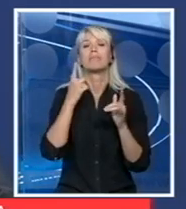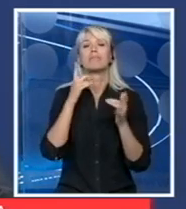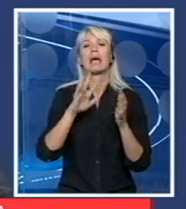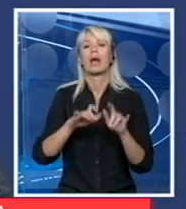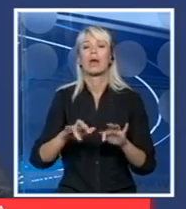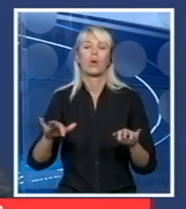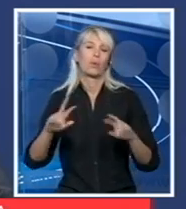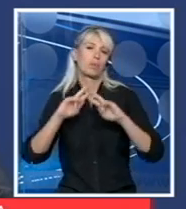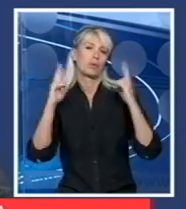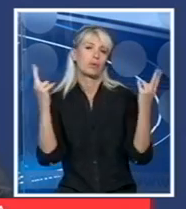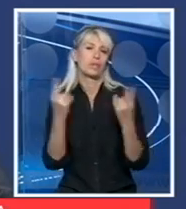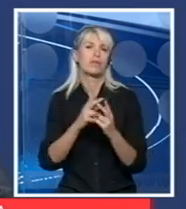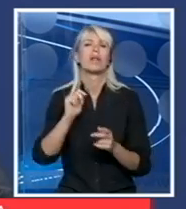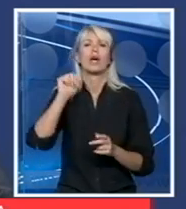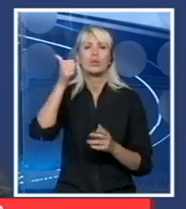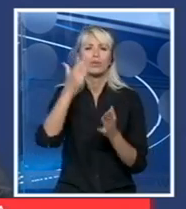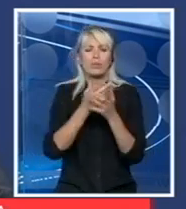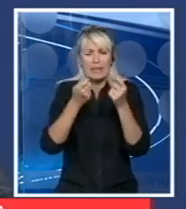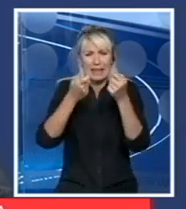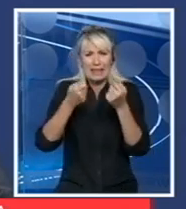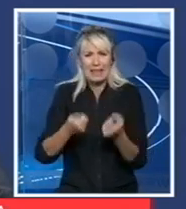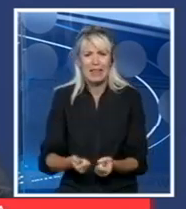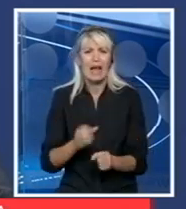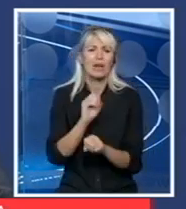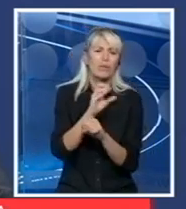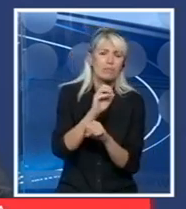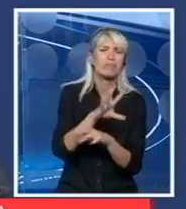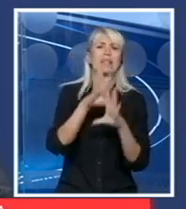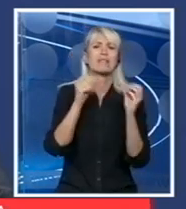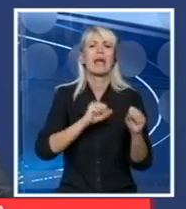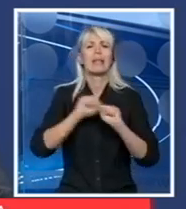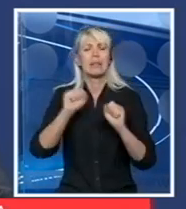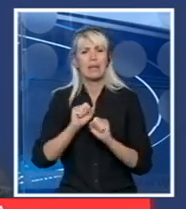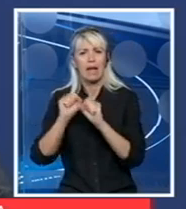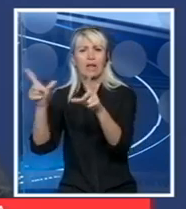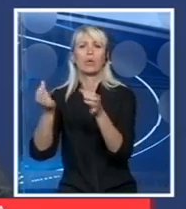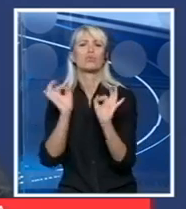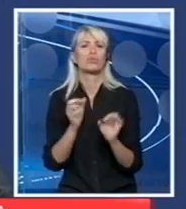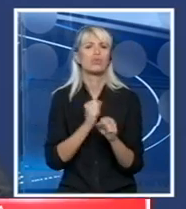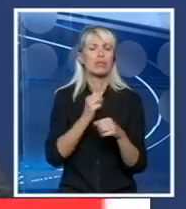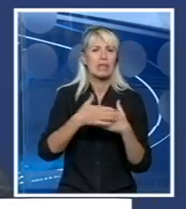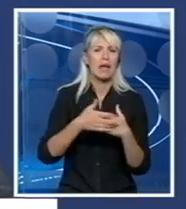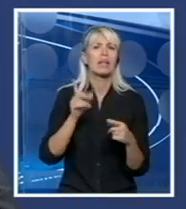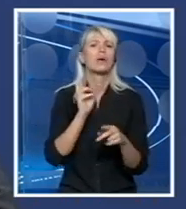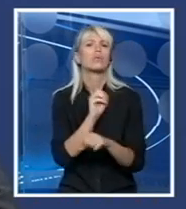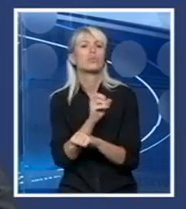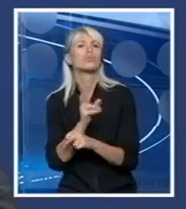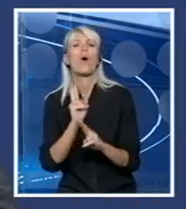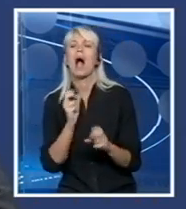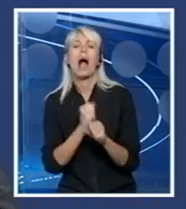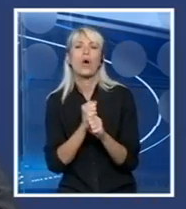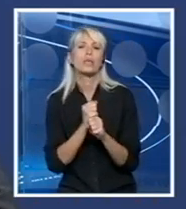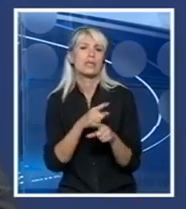sve to ide sutra u detaljnim uputstvima, zaposlenima, direktorima, stručnim saradnicima, uz ovo uputstva koje dolaze od strane